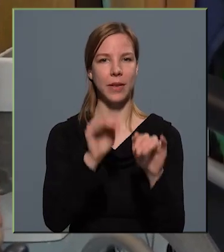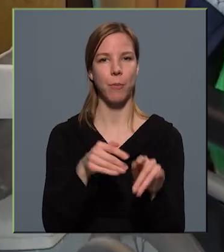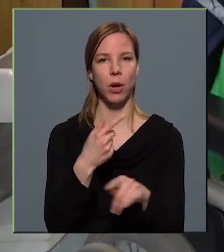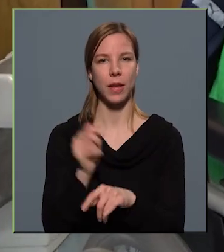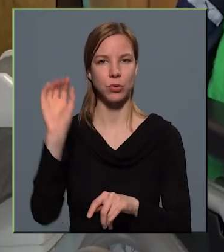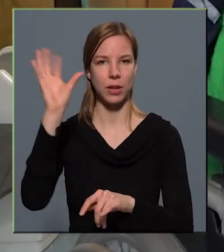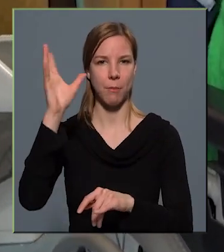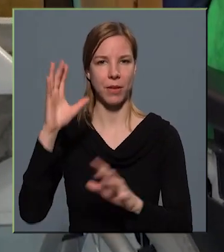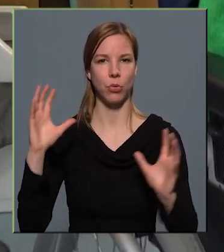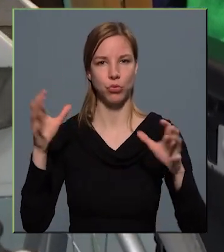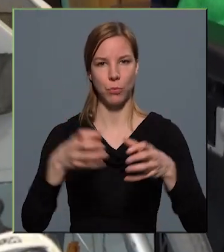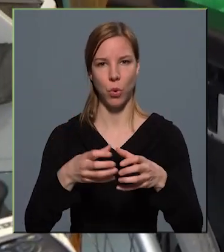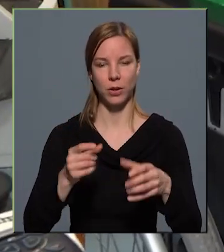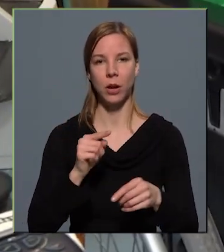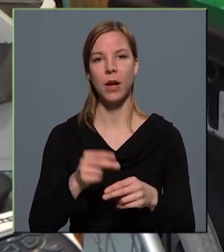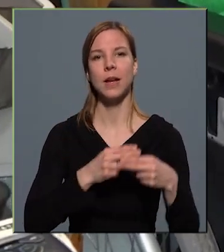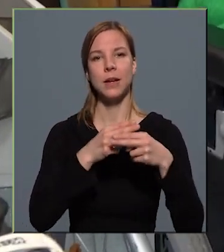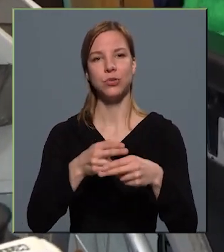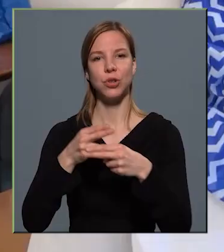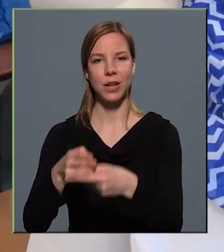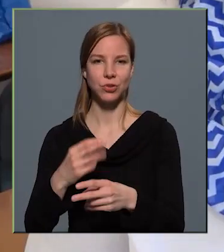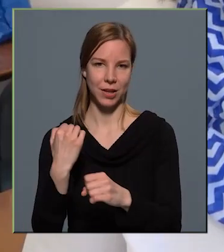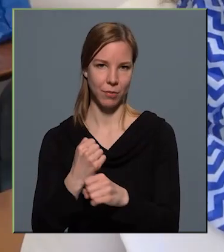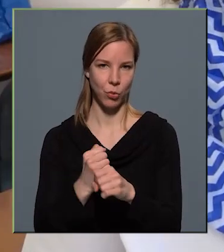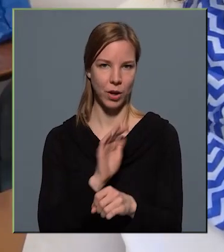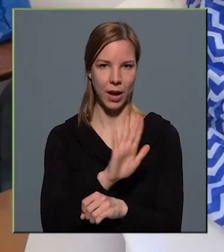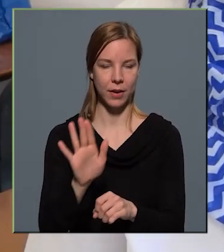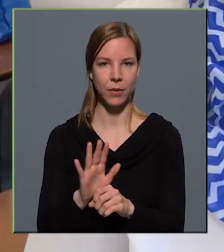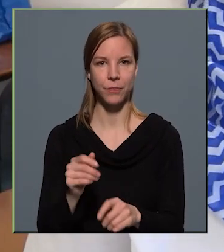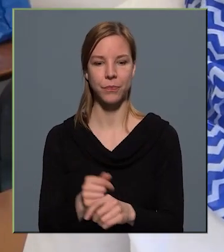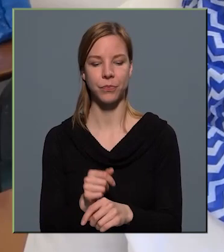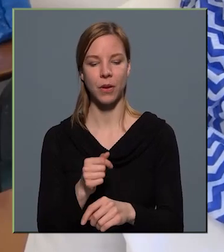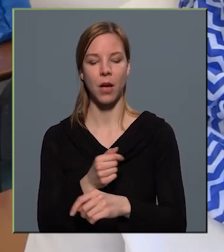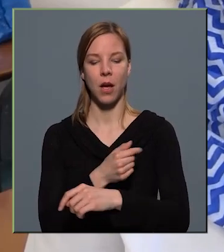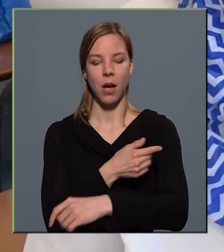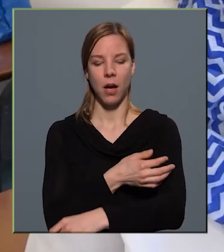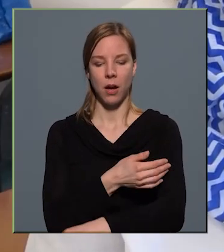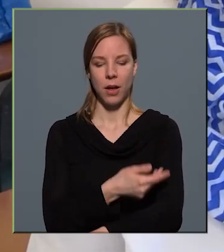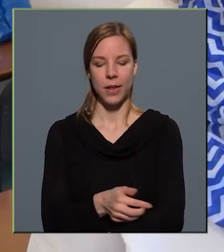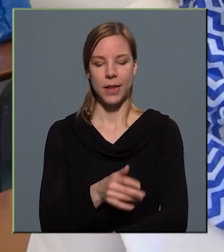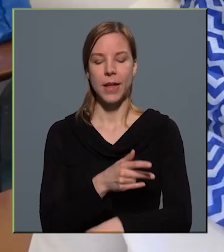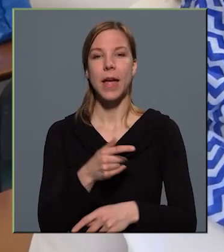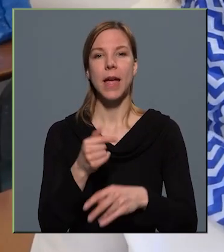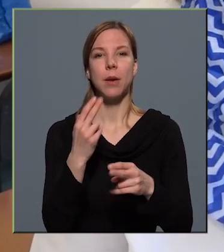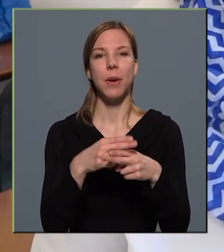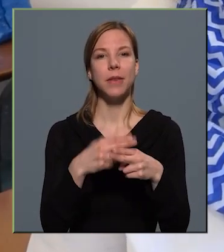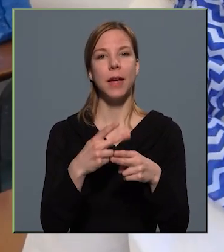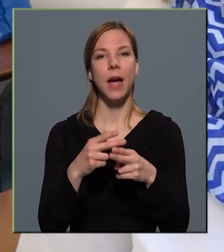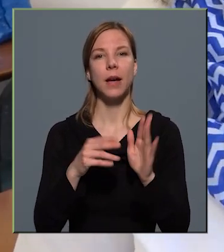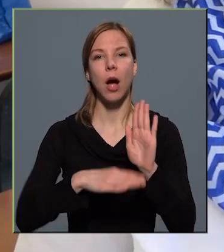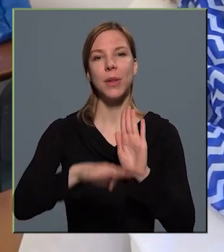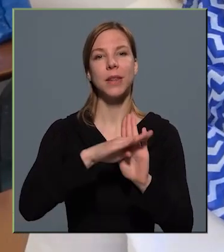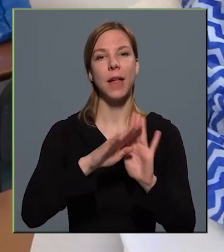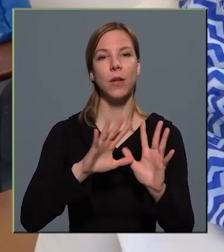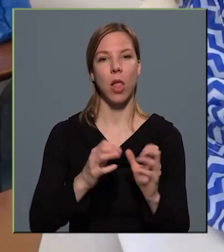így segítsék munkájukat az életek mentése során. Az Érbetegek Rehabilitációja Alapítvány, az orvosi alapítványunk azért hozta létre